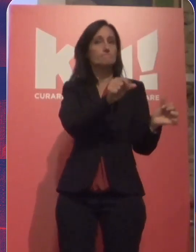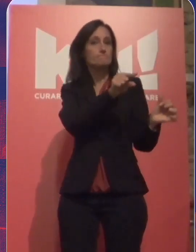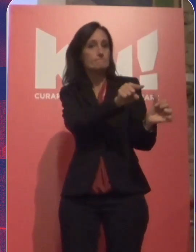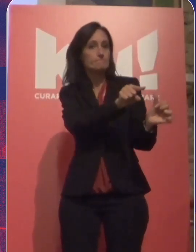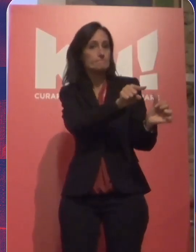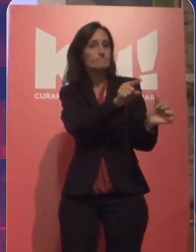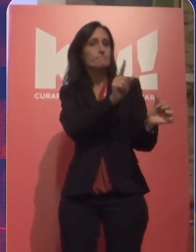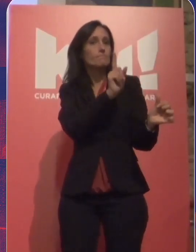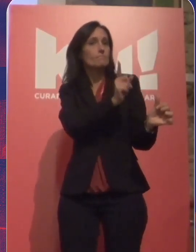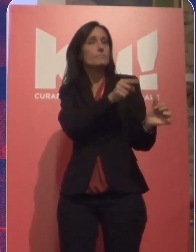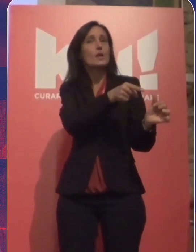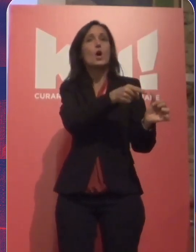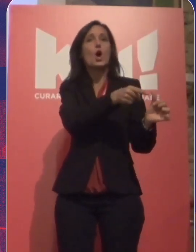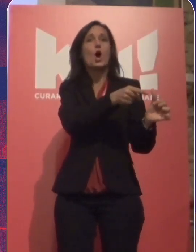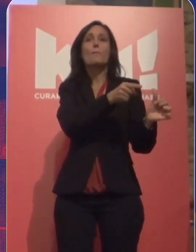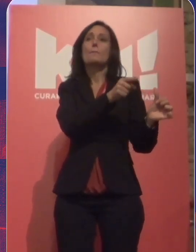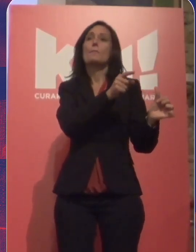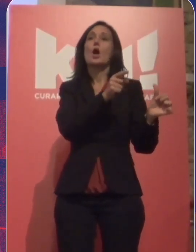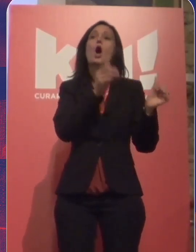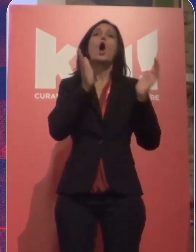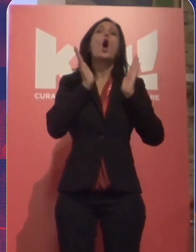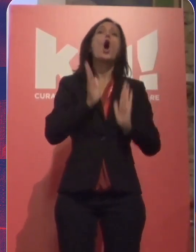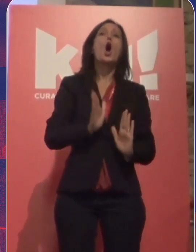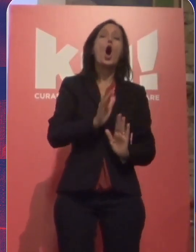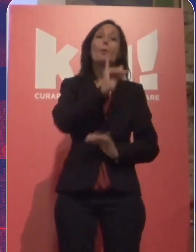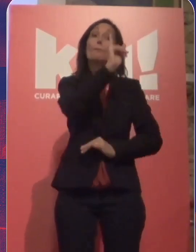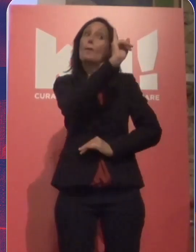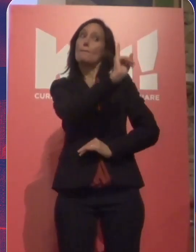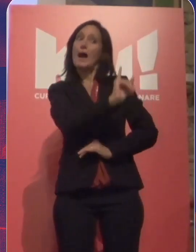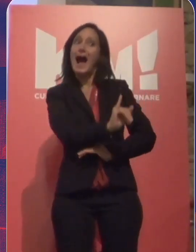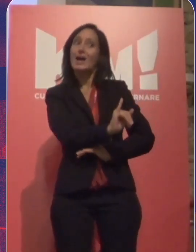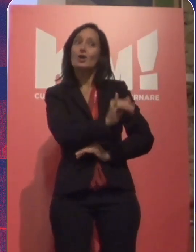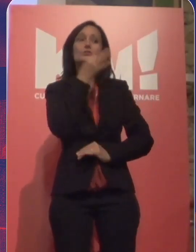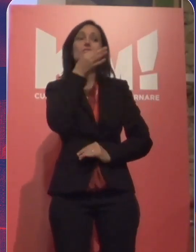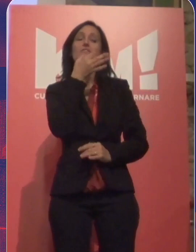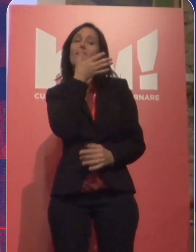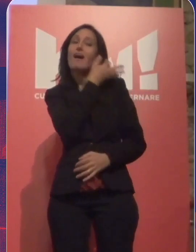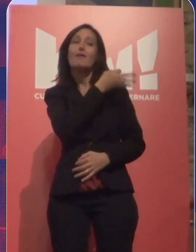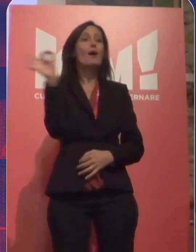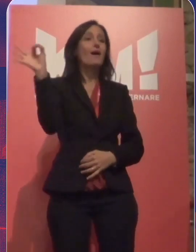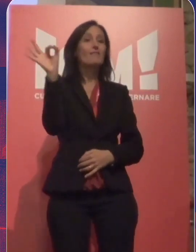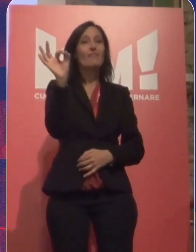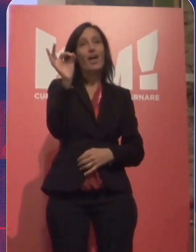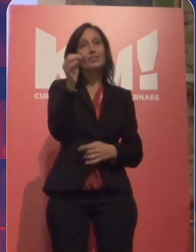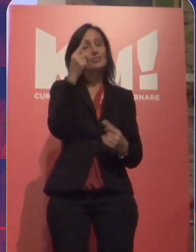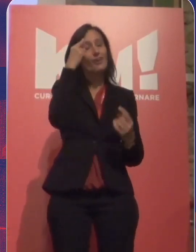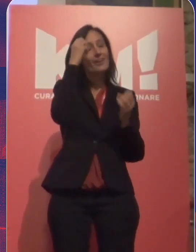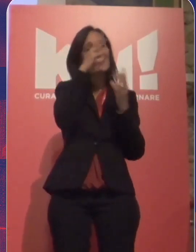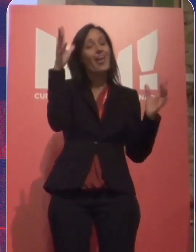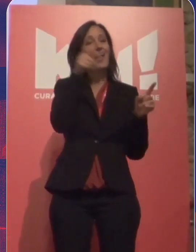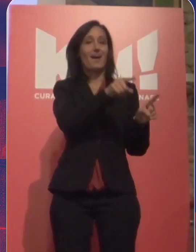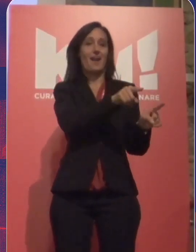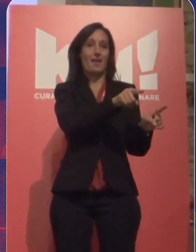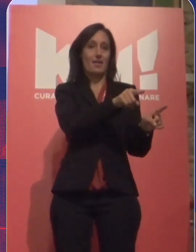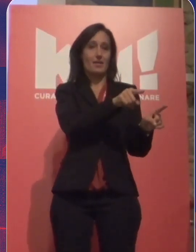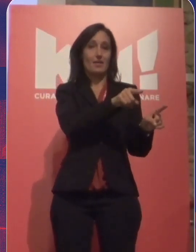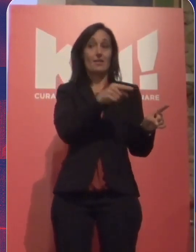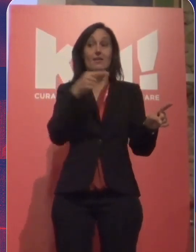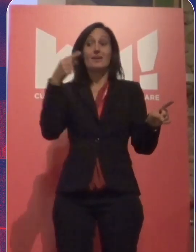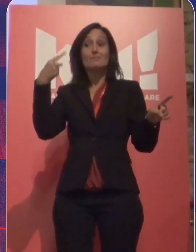estetica dell'ideale del corpo magro questa anoressia è solo securitalia